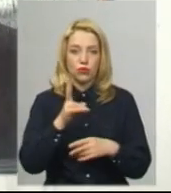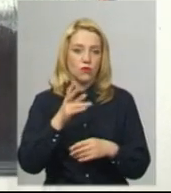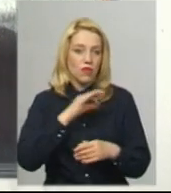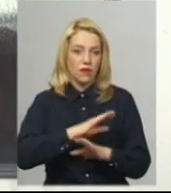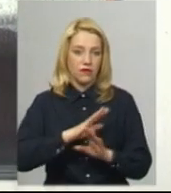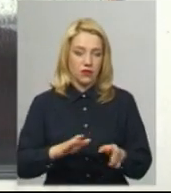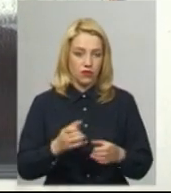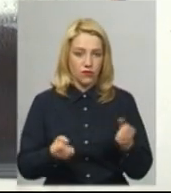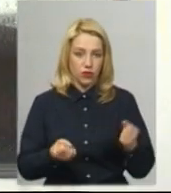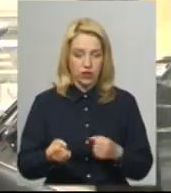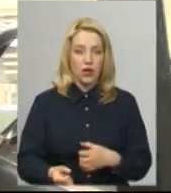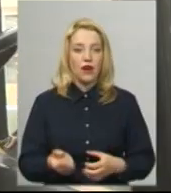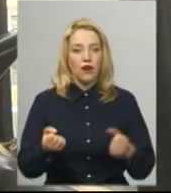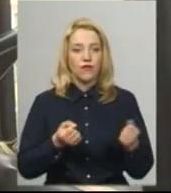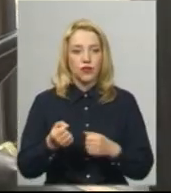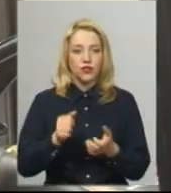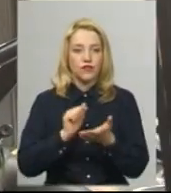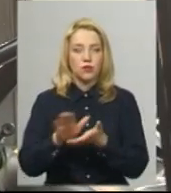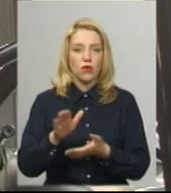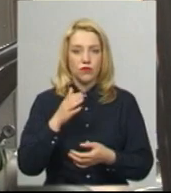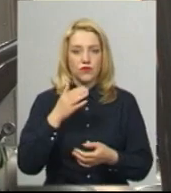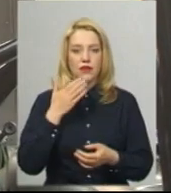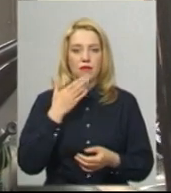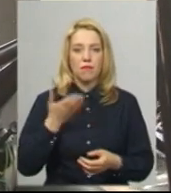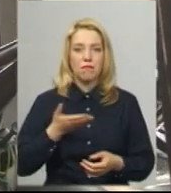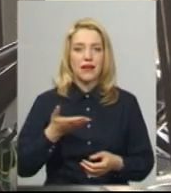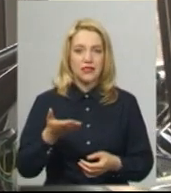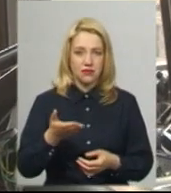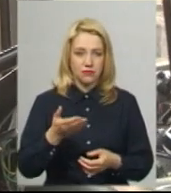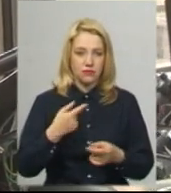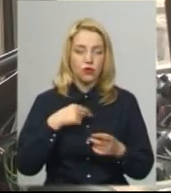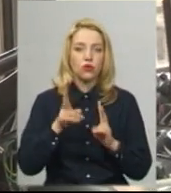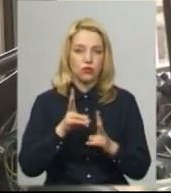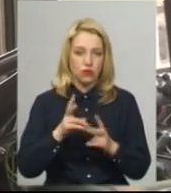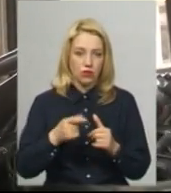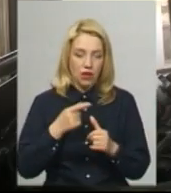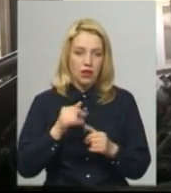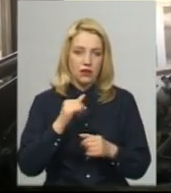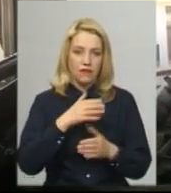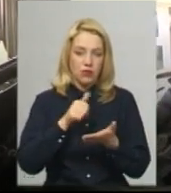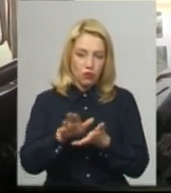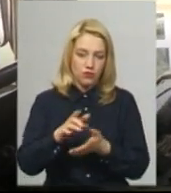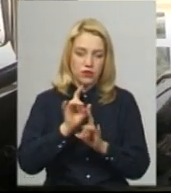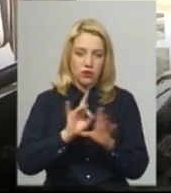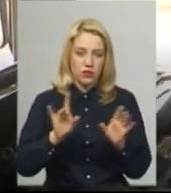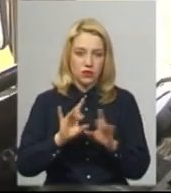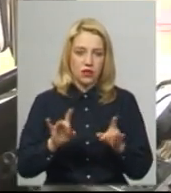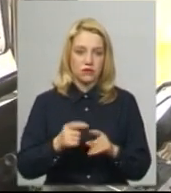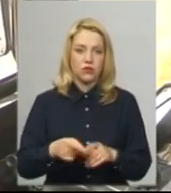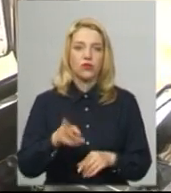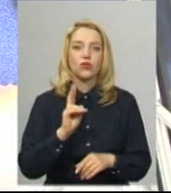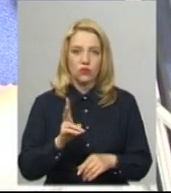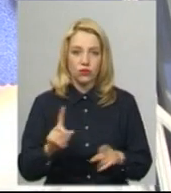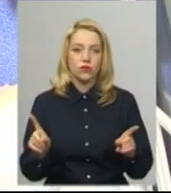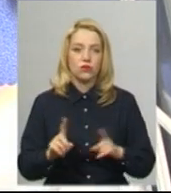автобусу відмовився представитись та прокоментував так. Підняли вартість за проїзд. Наскільки підняли? Діагності. Ніхто нічого не піднімав.